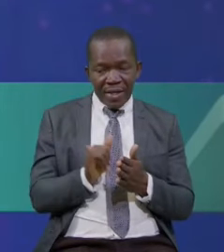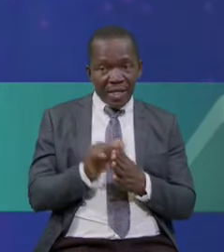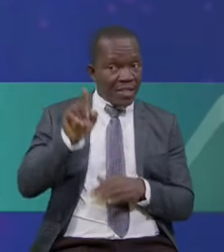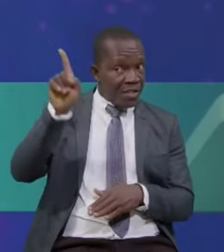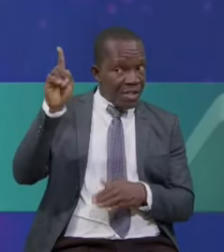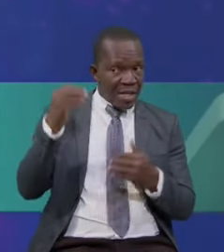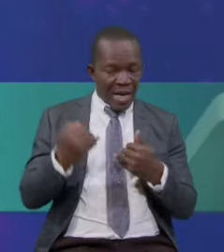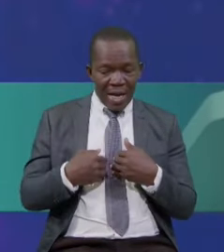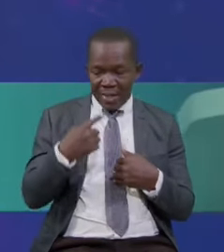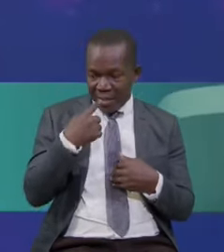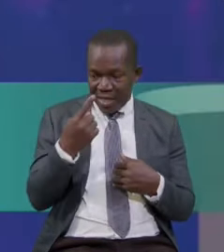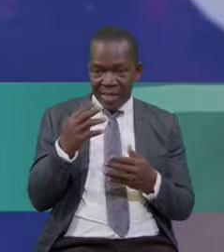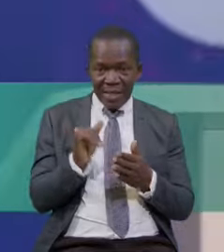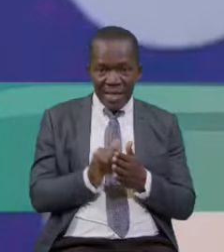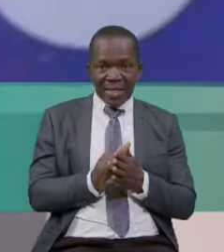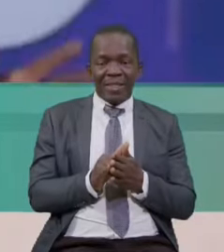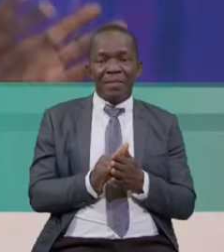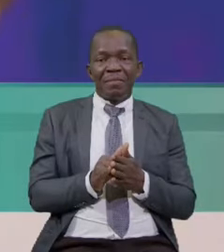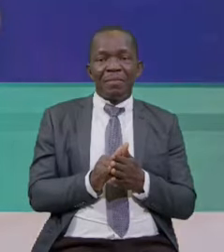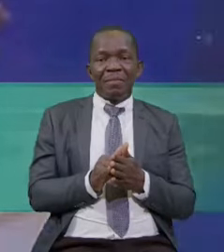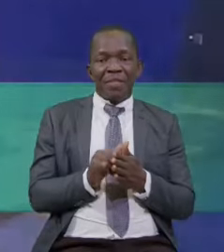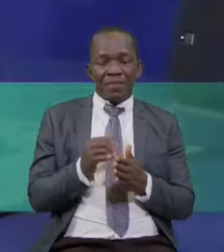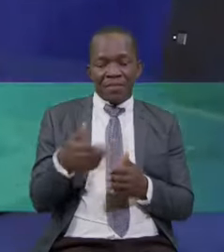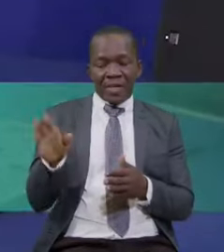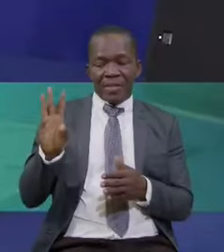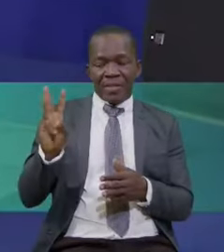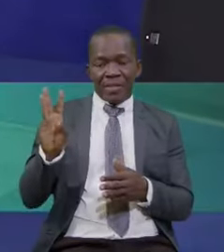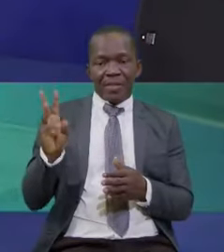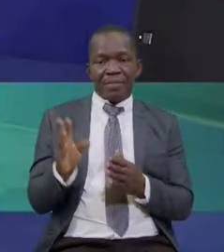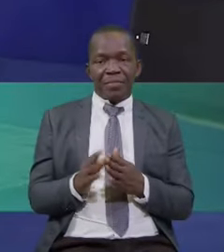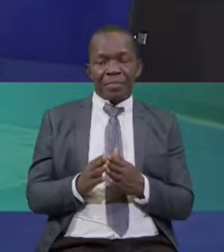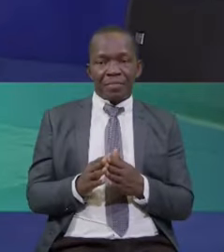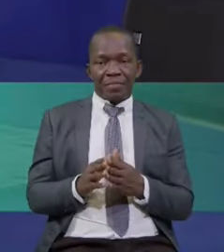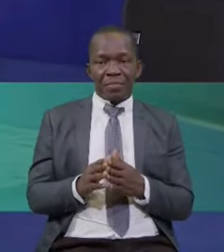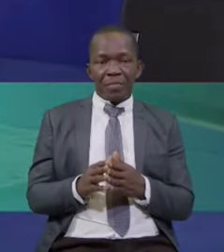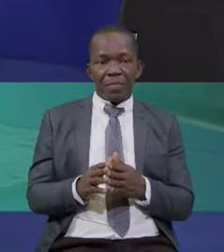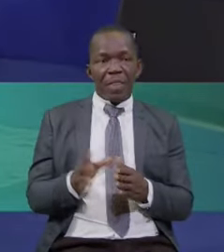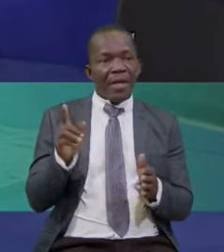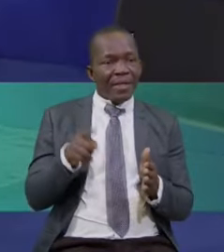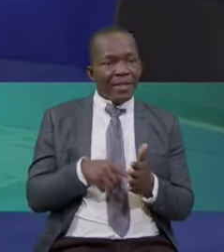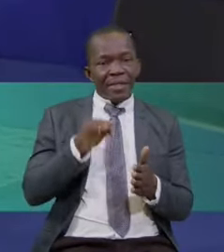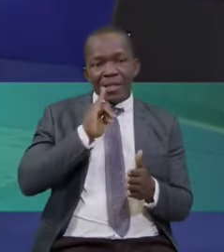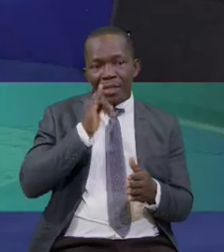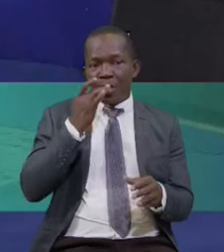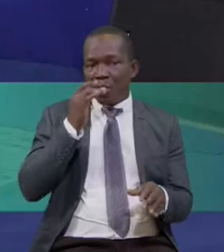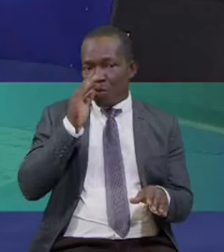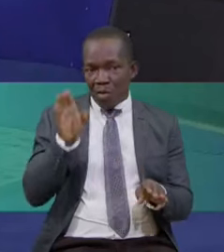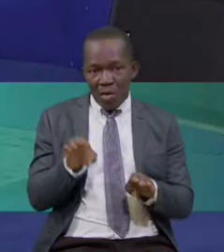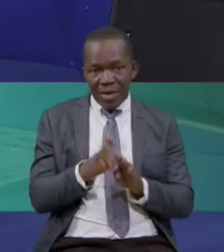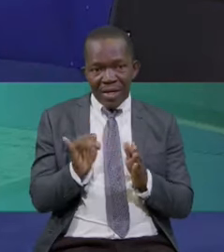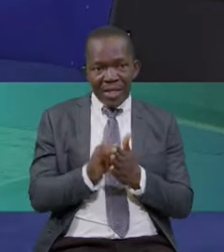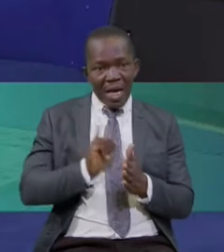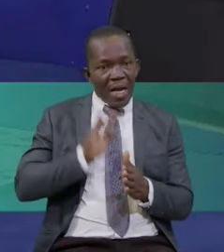dit verset 16 qu'est-ce qu'il a dit voici l'alliance que je ferai avec eux après